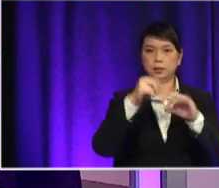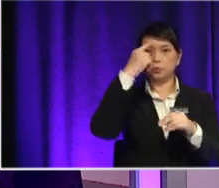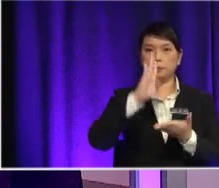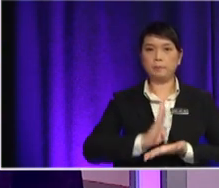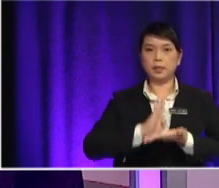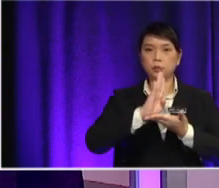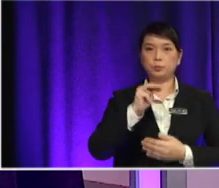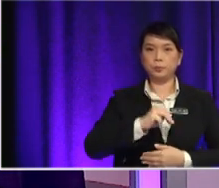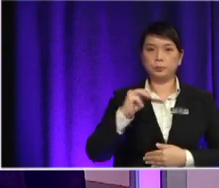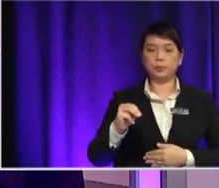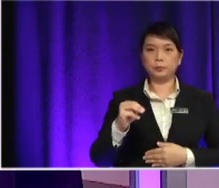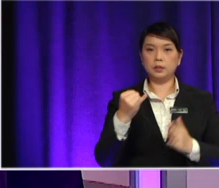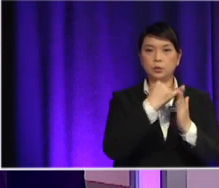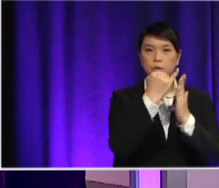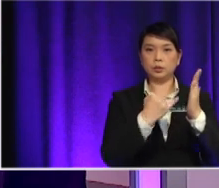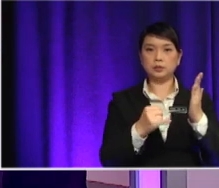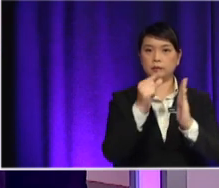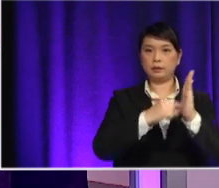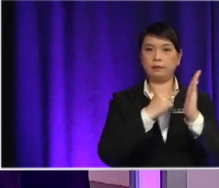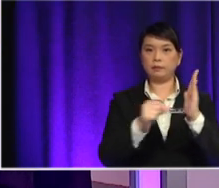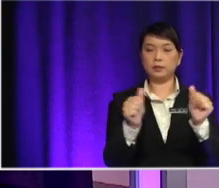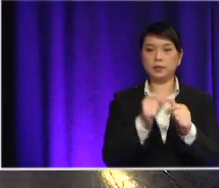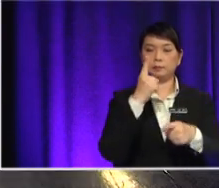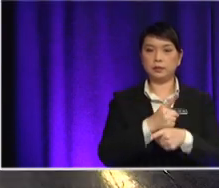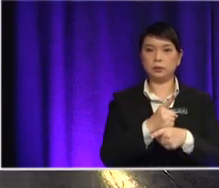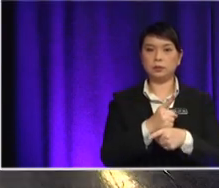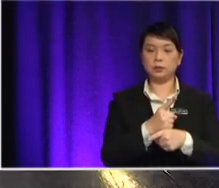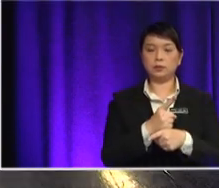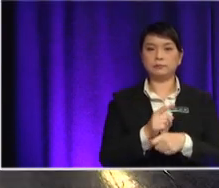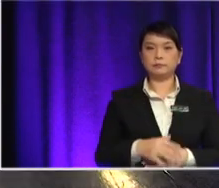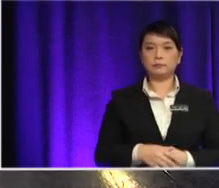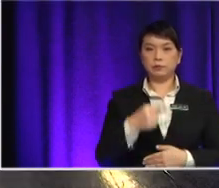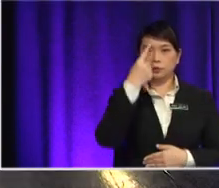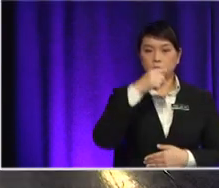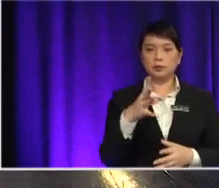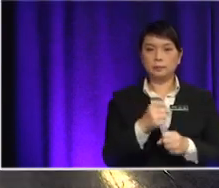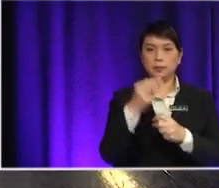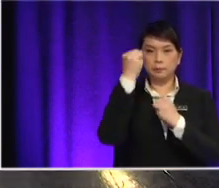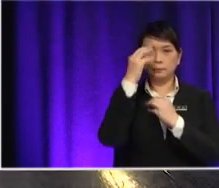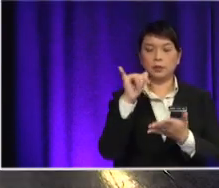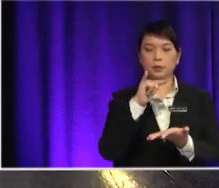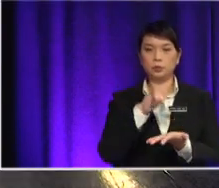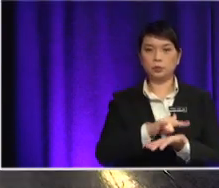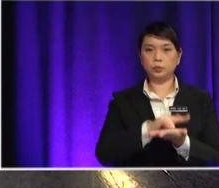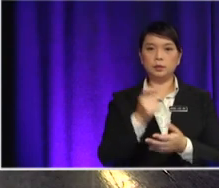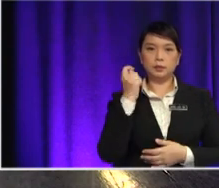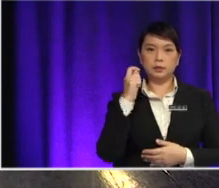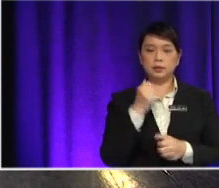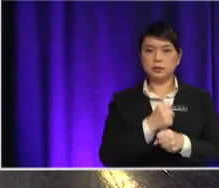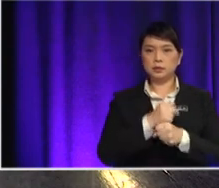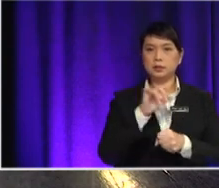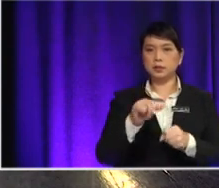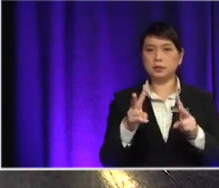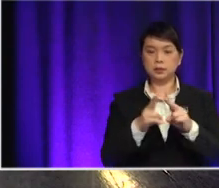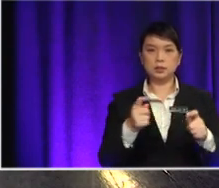murid nak melukis graf dengan tepat. Saya pasti untuk mendapatkan maklumat-maklumat itu tadi, kerja-kerja yang agak